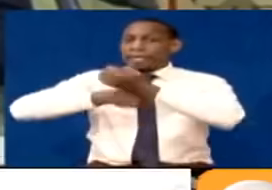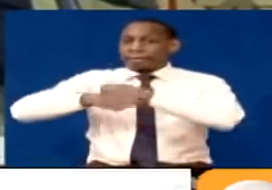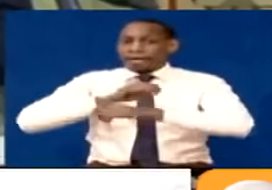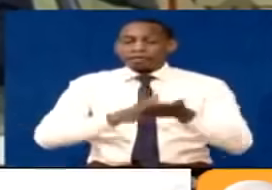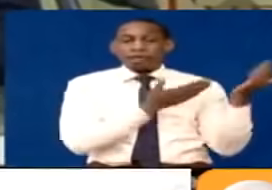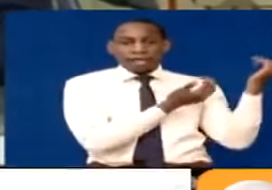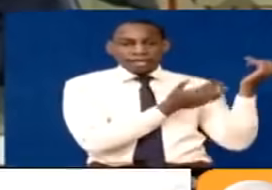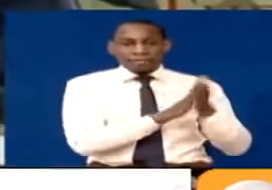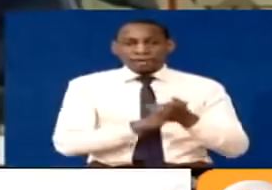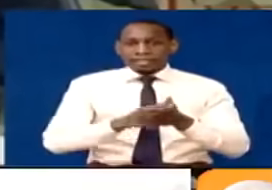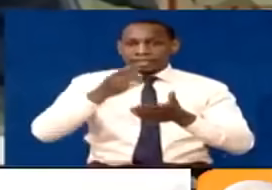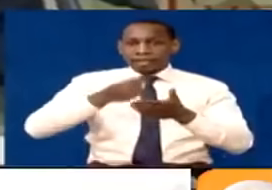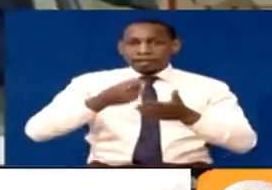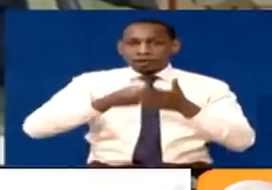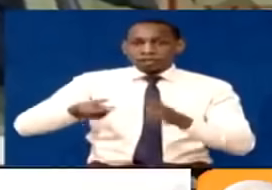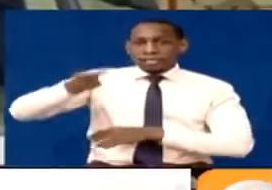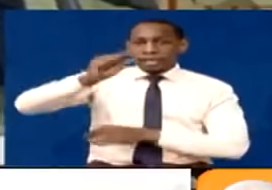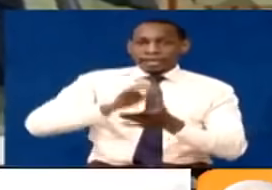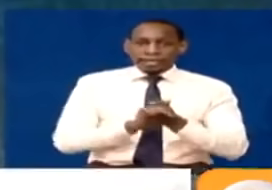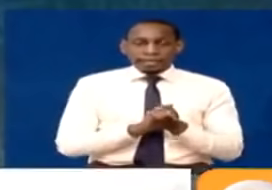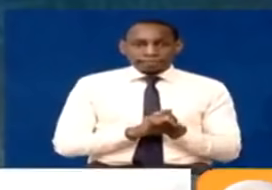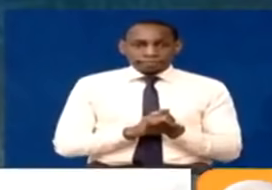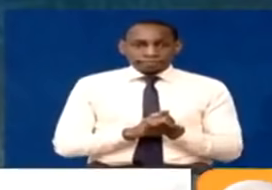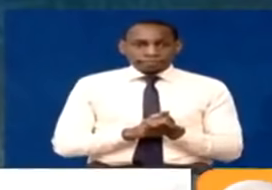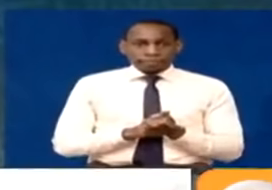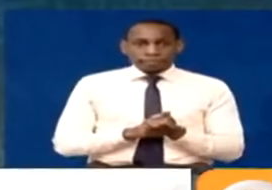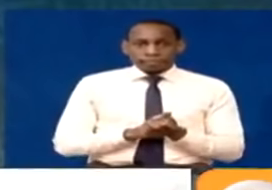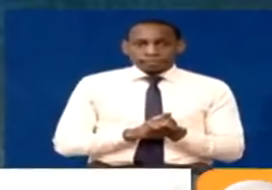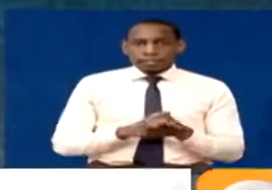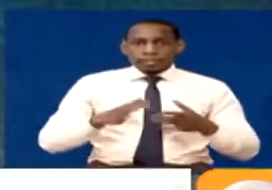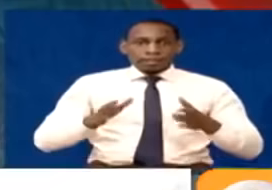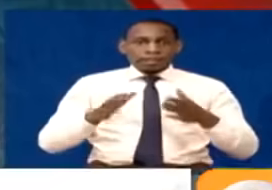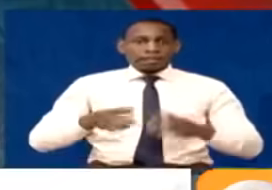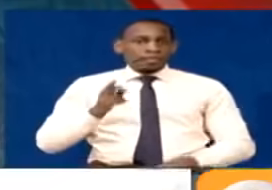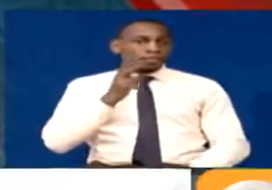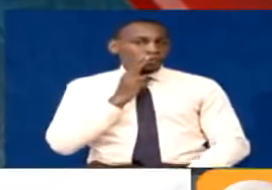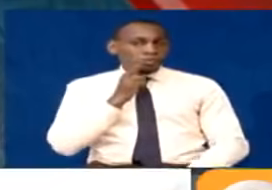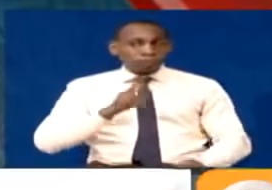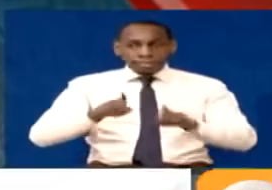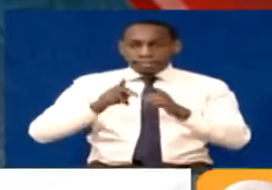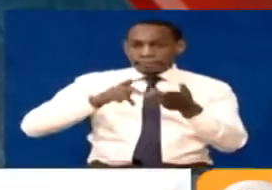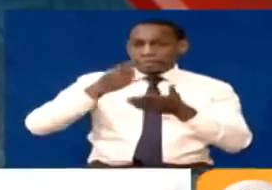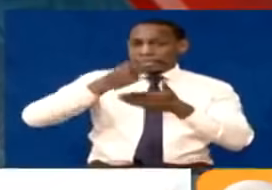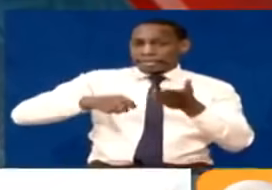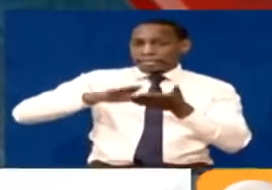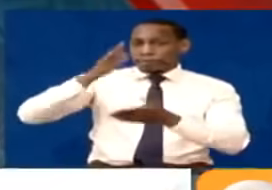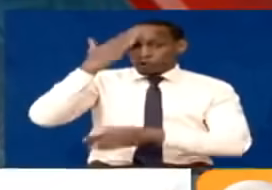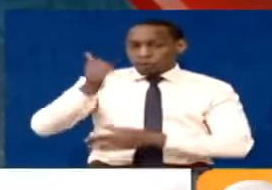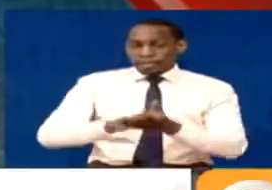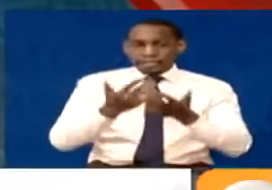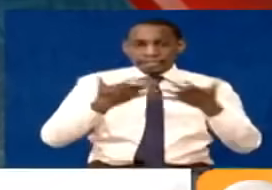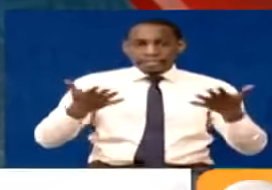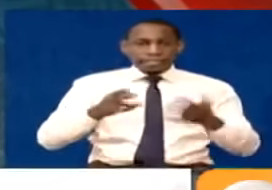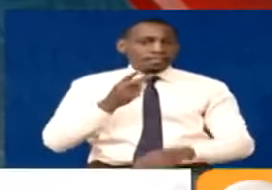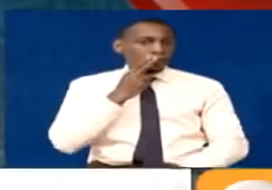hiyo ikitarajiwa kupandisha gharama ya chakleti nyeupe. Waraibu wa sigara watalazimika kulipa zaidi, kwani bidhaa